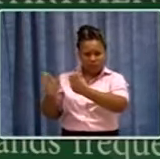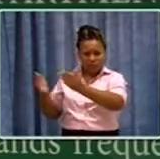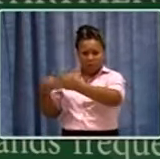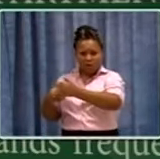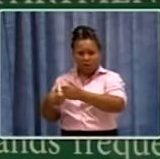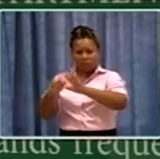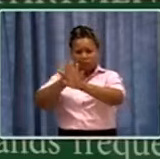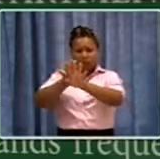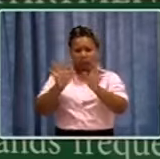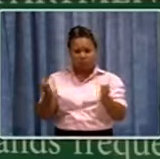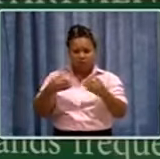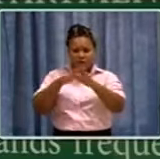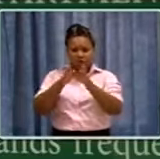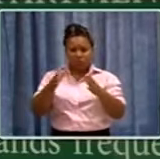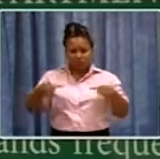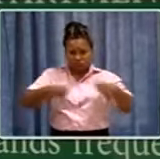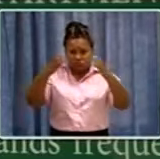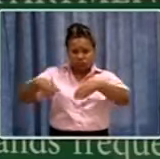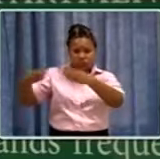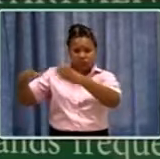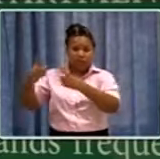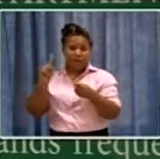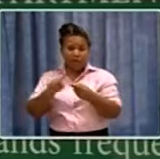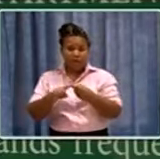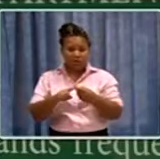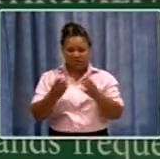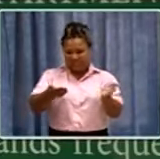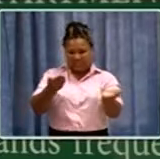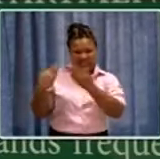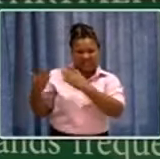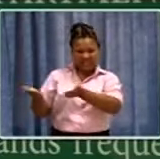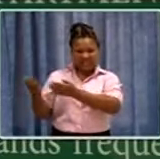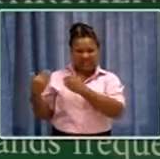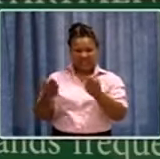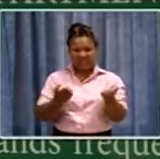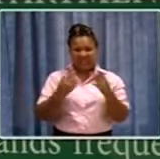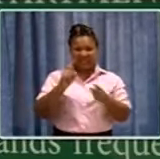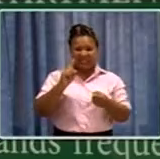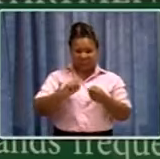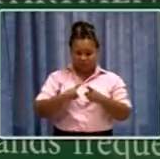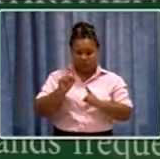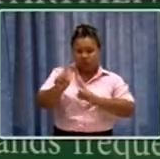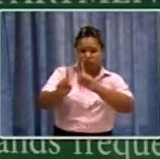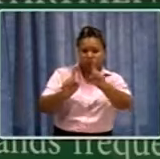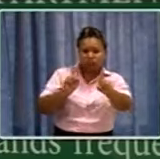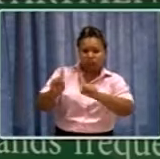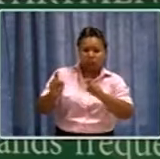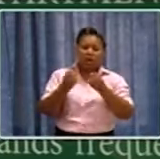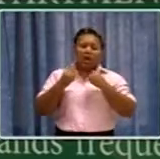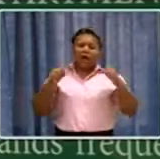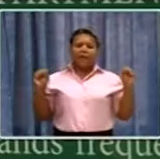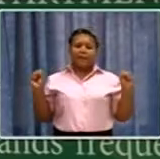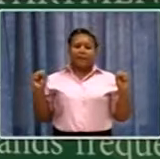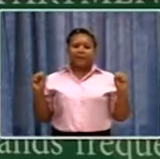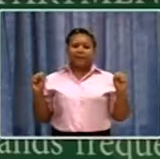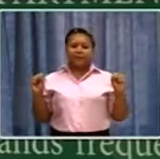plus de pick-up, plus de transport pour mettre son travailleur, il n'a pas une permission pour lui commencer à travailler. Il faut lui arranger ça. Et ça peut être